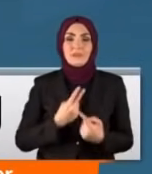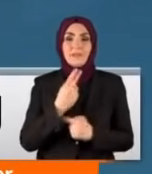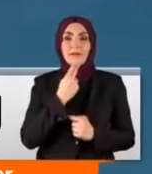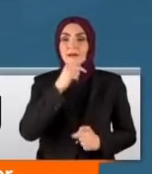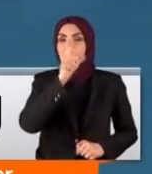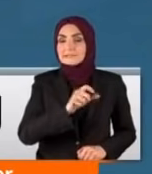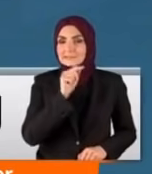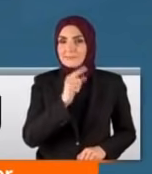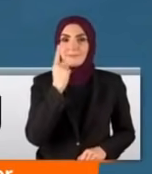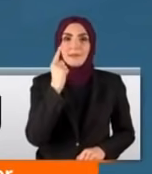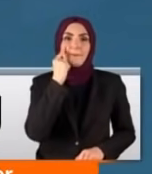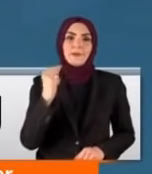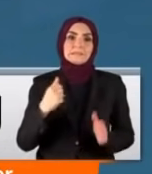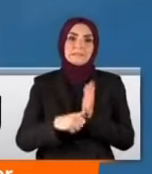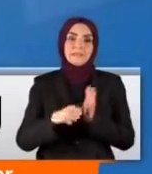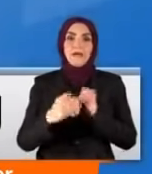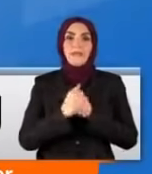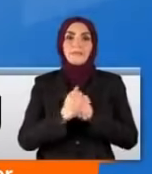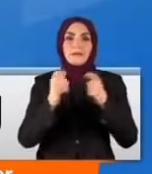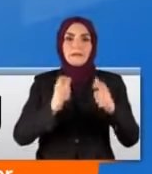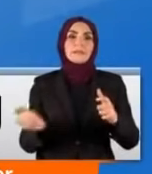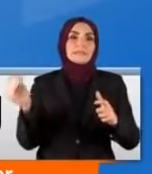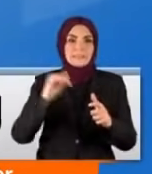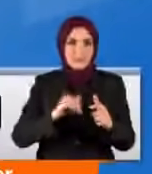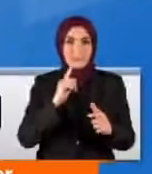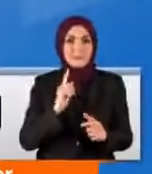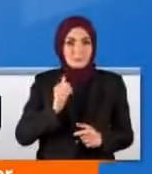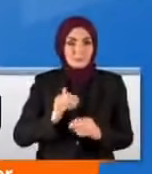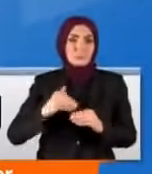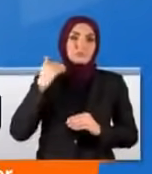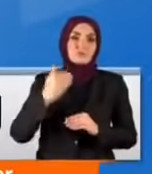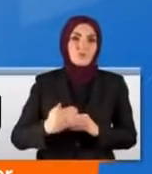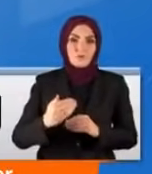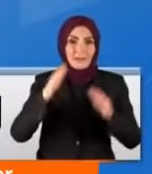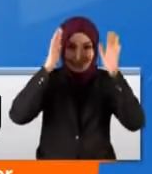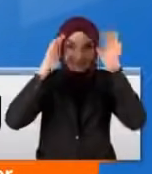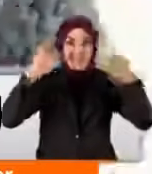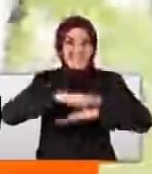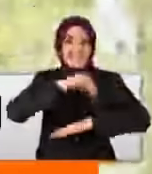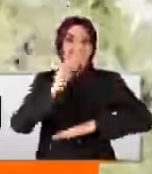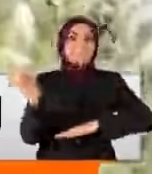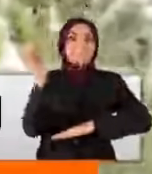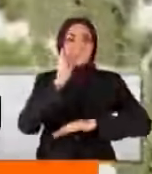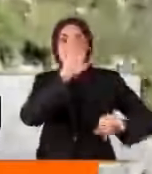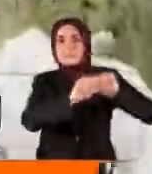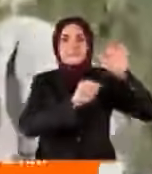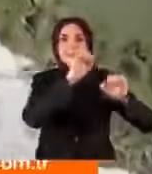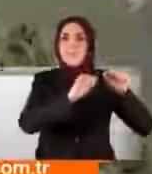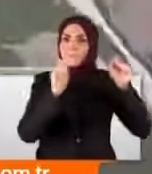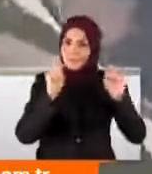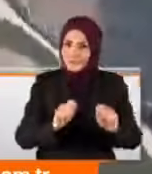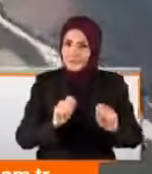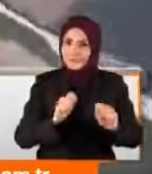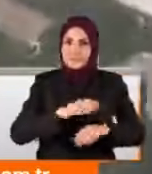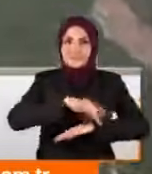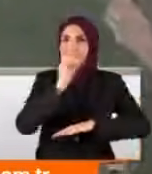1 Mayıs günü Antalya'ya geldi. Bir gün sonra da Geyik Zirvesi Dağı'na tırmandı. Annesine ben zirvedeyim diye mesaj attıktan sonra